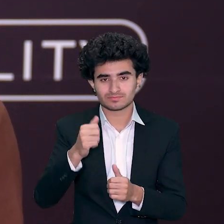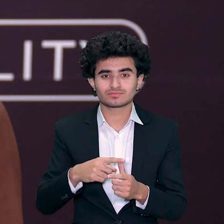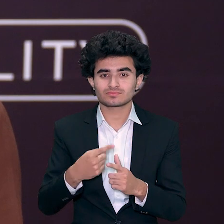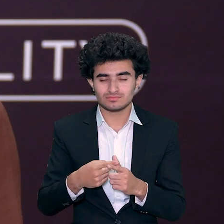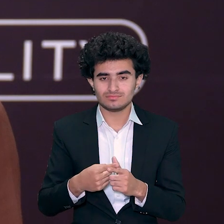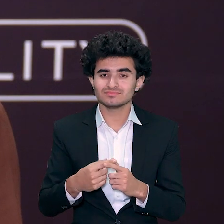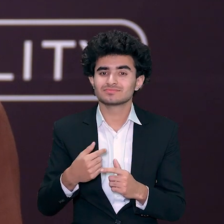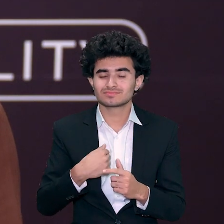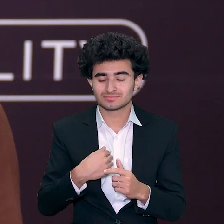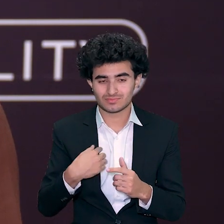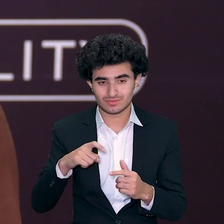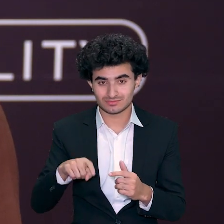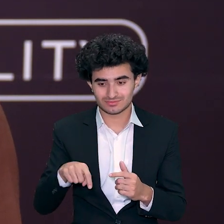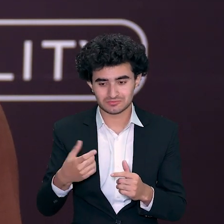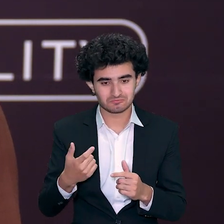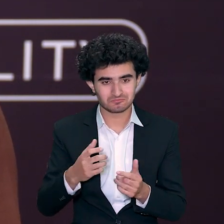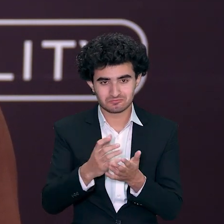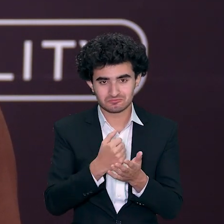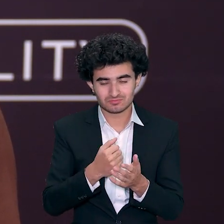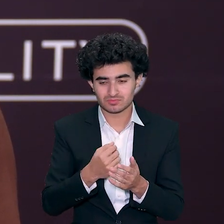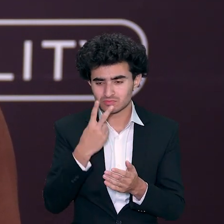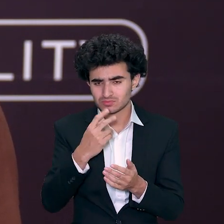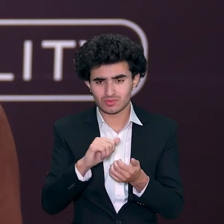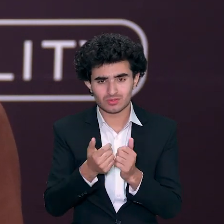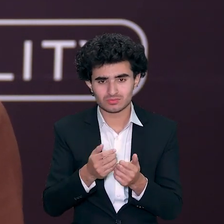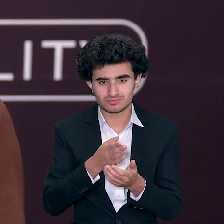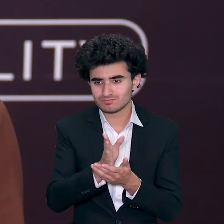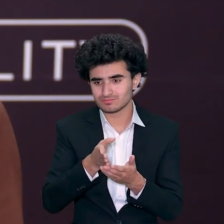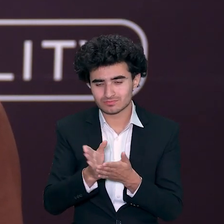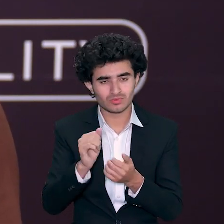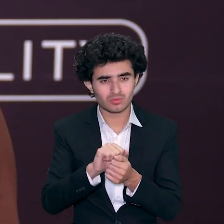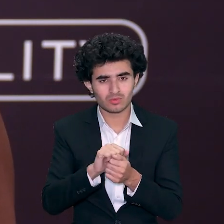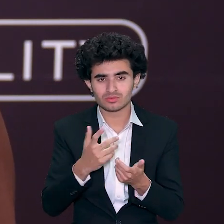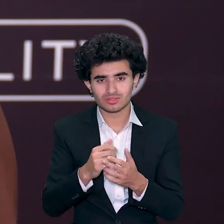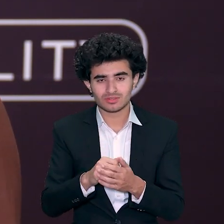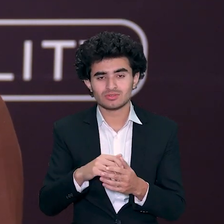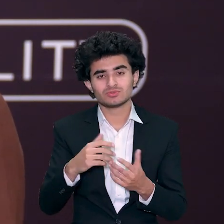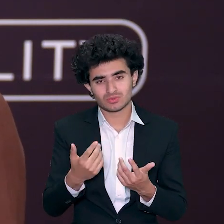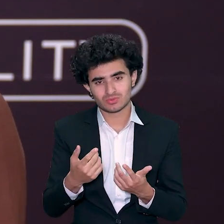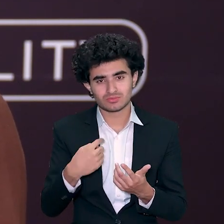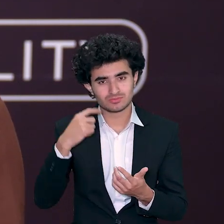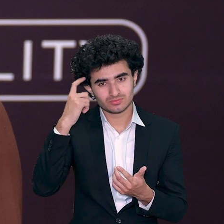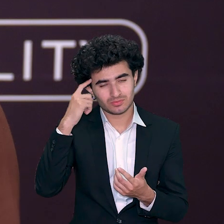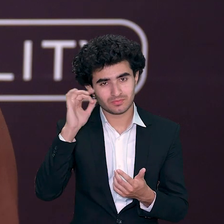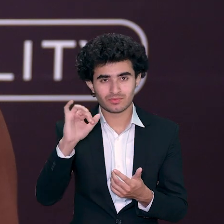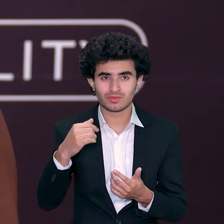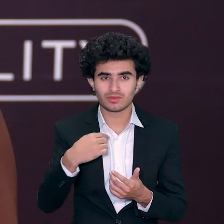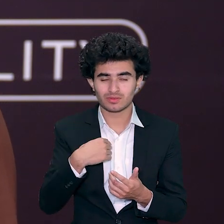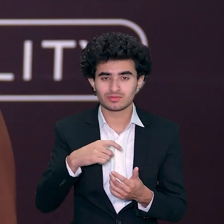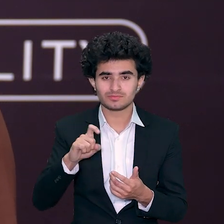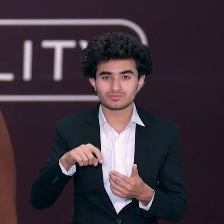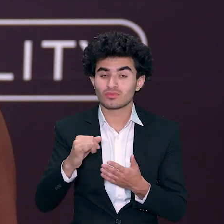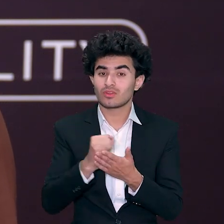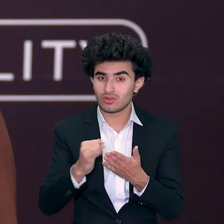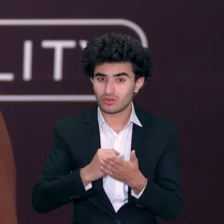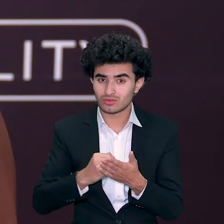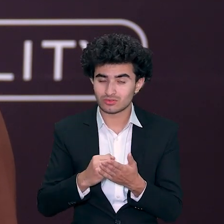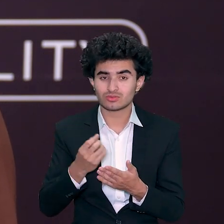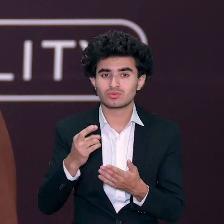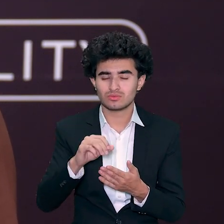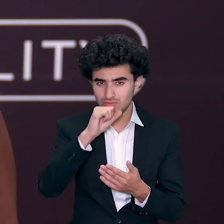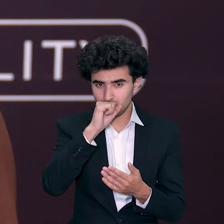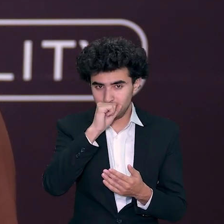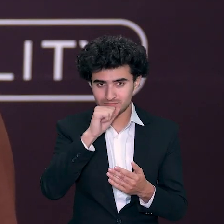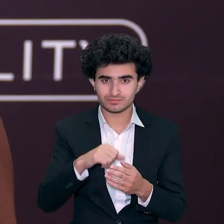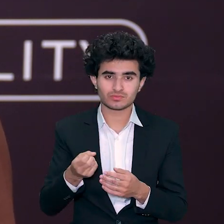سوچ رہا تھا کہ اچھا میں آرٹ میں جاؤں گا، کیونکہ میری مدر بھی کہتی تھی کہ تم اتنا اچھا ڈرائنگز کرتے ہو، تم آرٹس میں جاؤ۔ تو کیا ہوا کہ میں